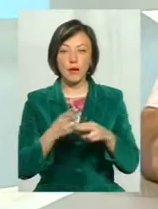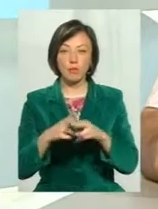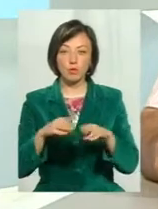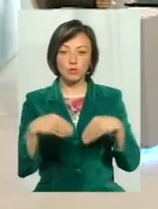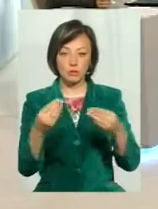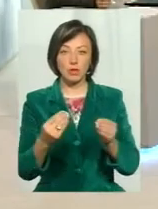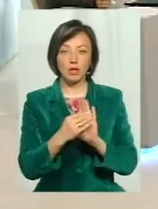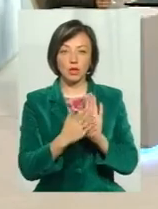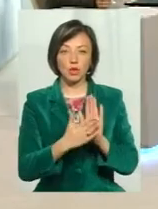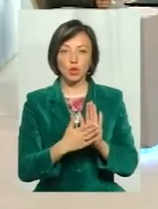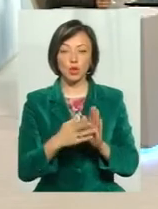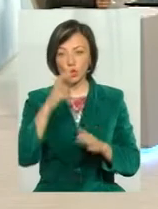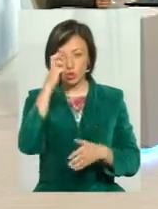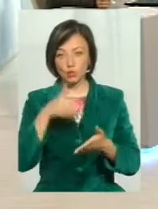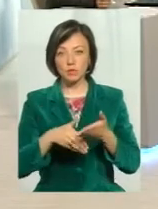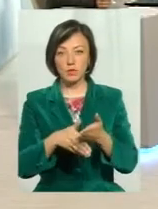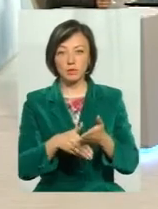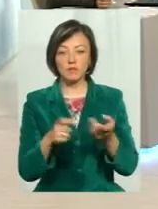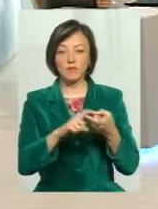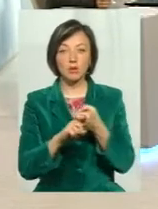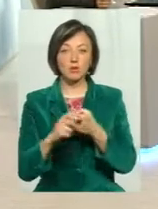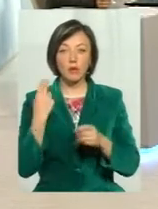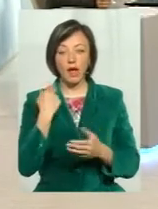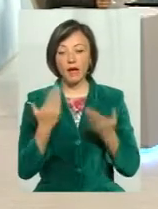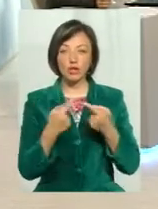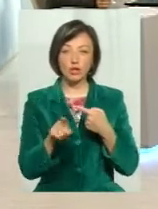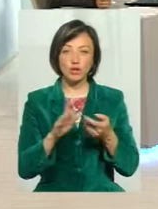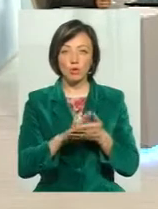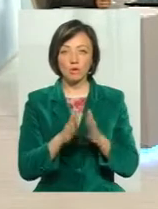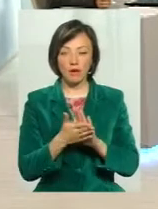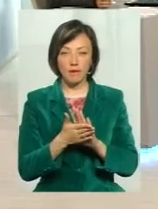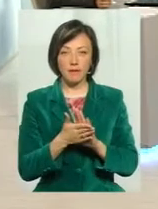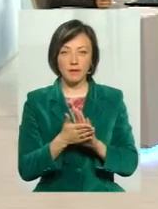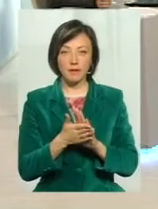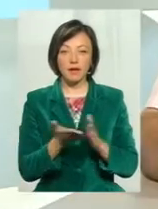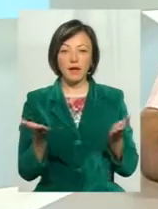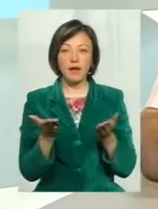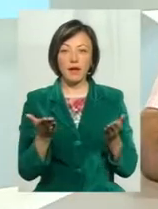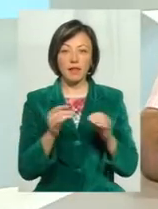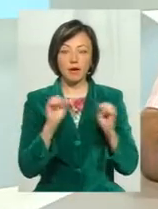за тим, що були борги. Якщо інші там будуть обставини, які не